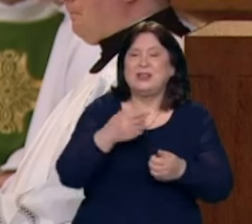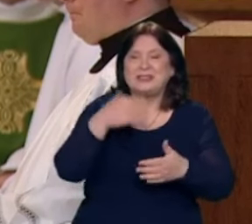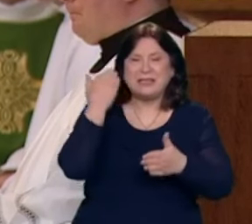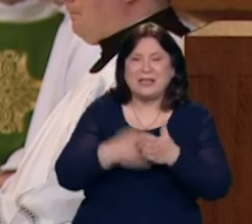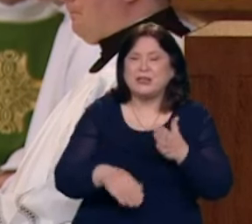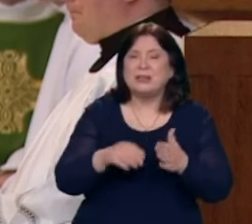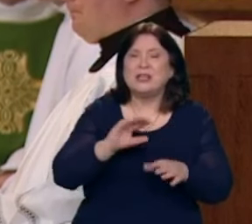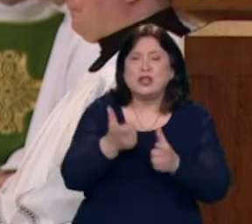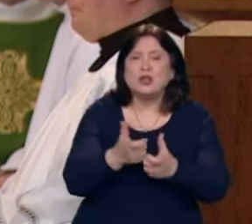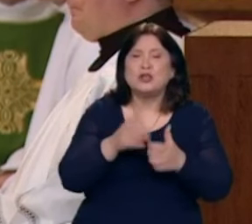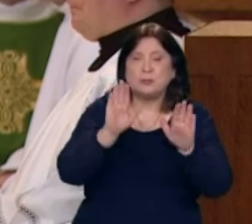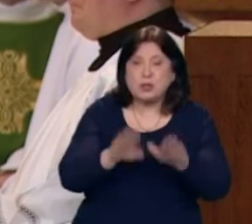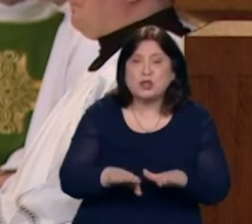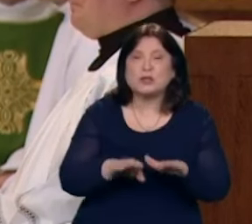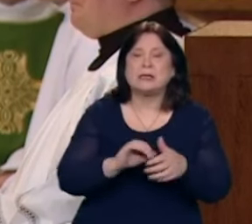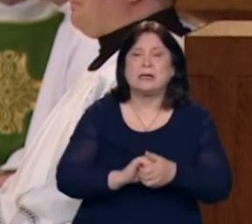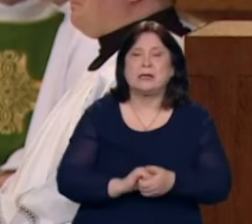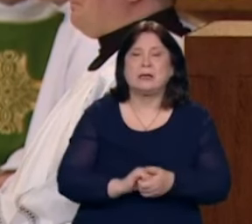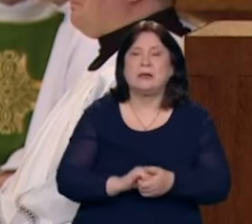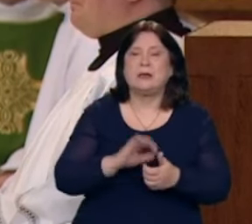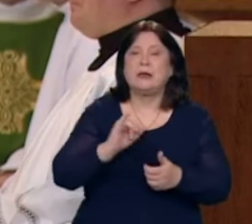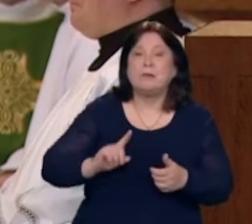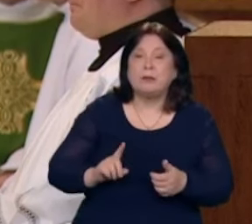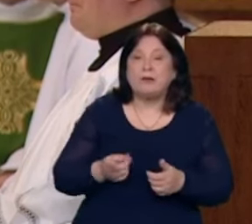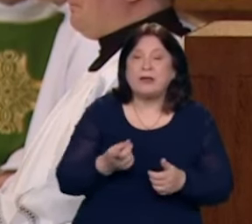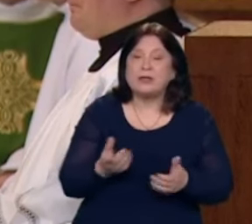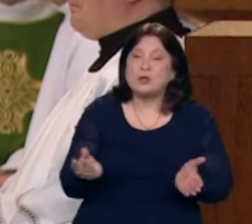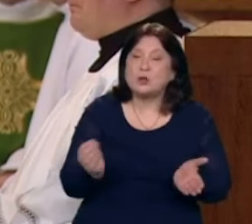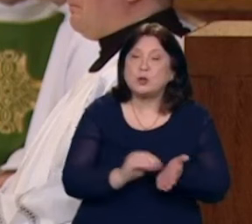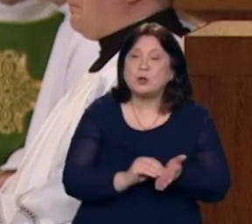pozostanie i dodaje po francusku